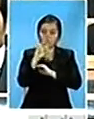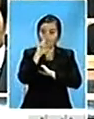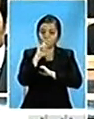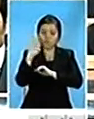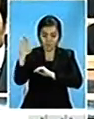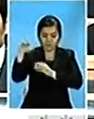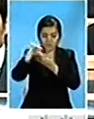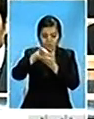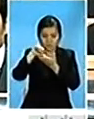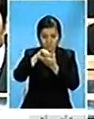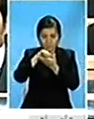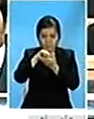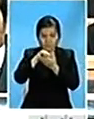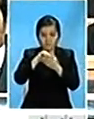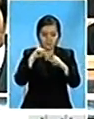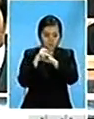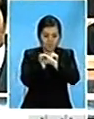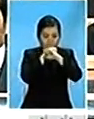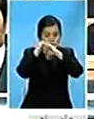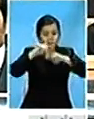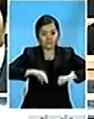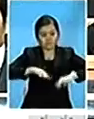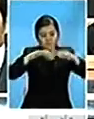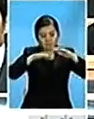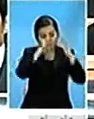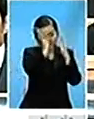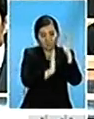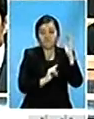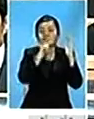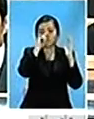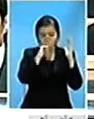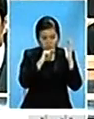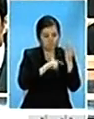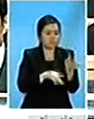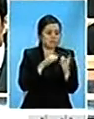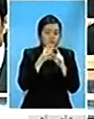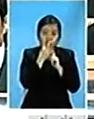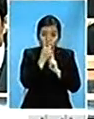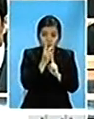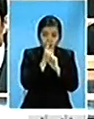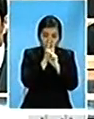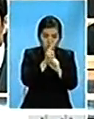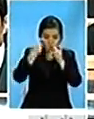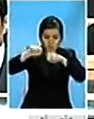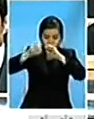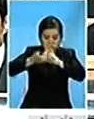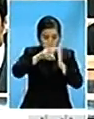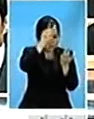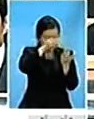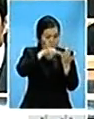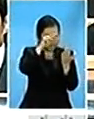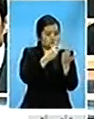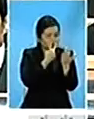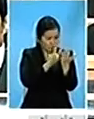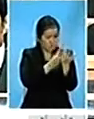ไขอุทกภัยของประเทศไทยผมได้อ่านทีวานี้แล้วพบว่า